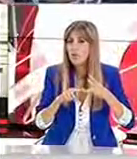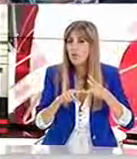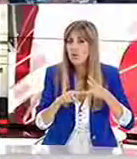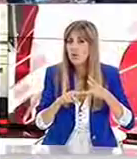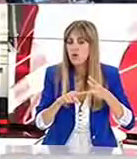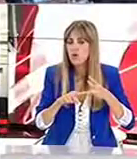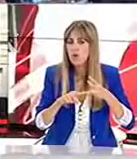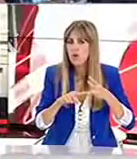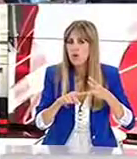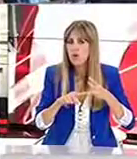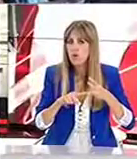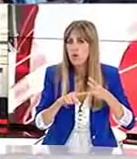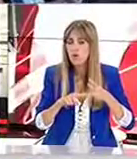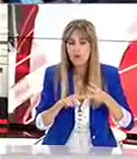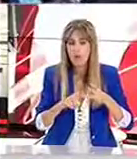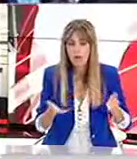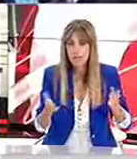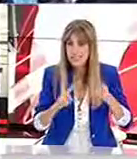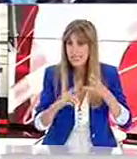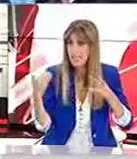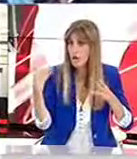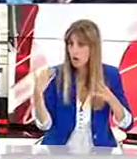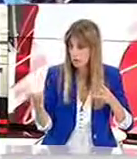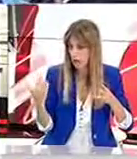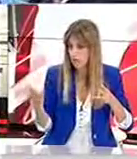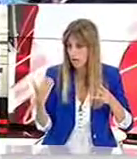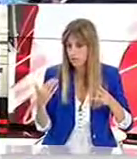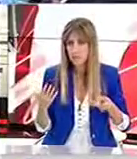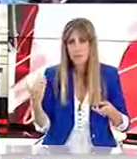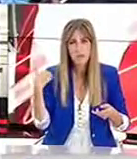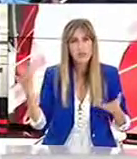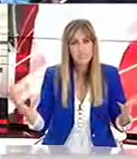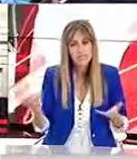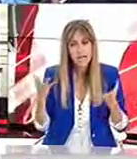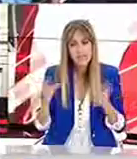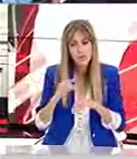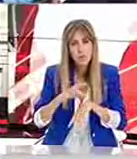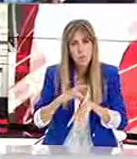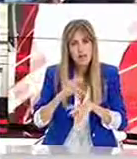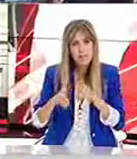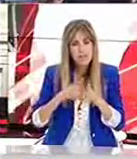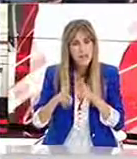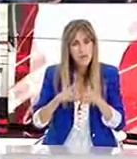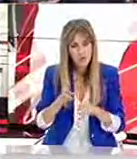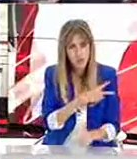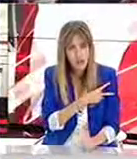Όχι, είχατε και ένα τρίτο σκέλος. Κάτι για την Πάτρα, με ρωτήσατε για το σιδηρόδρομο.